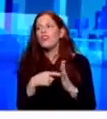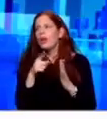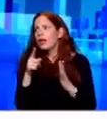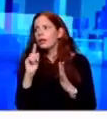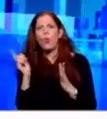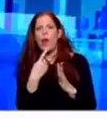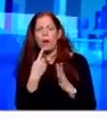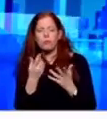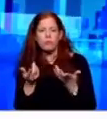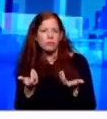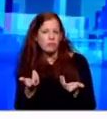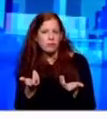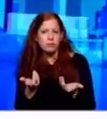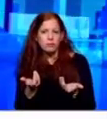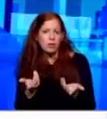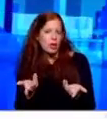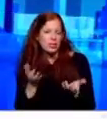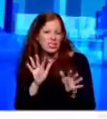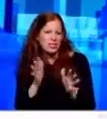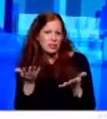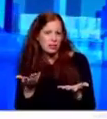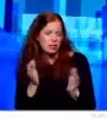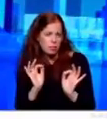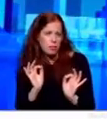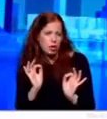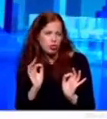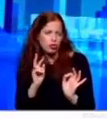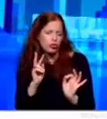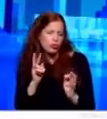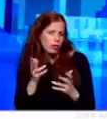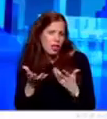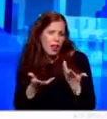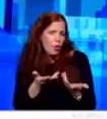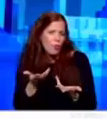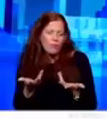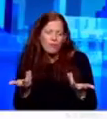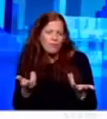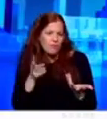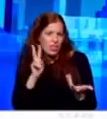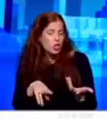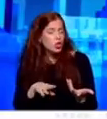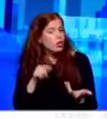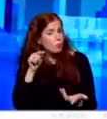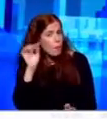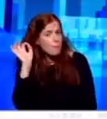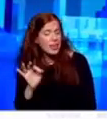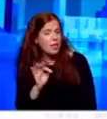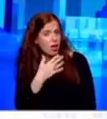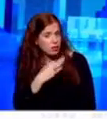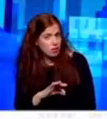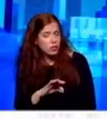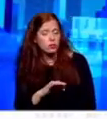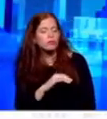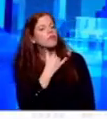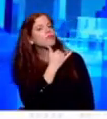את כולם בעצם. כן. אז זה ממש כאילו, כן. יש פה פגיעה מאוד רצינית.